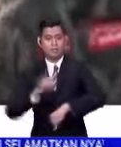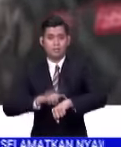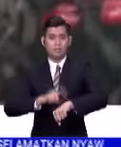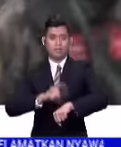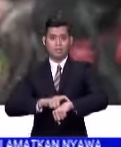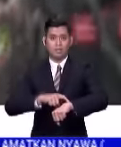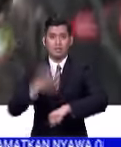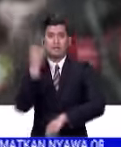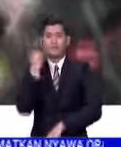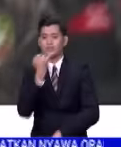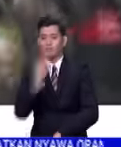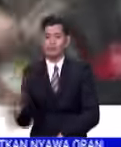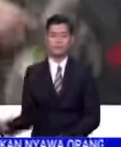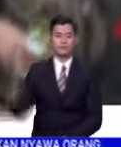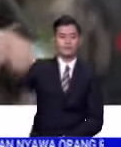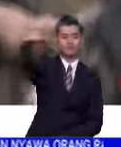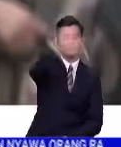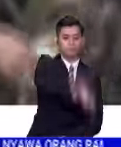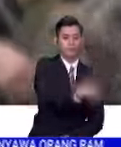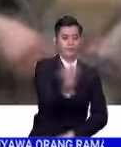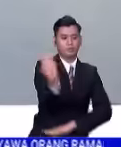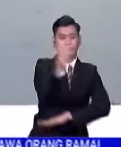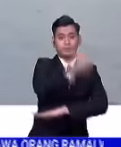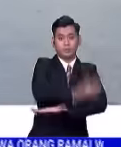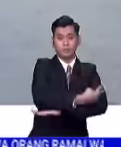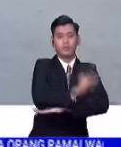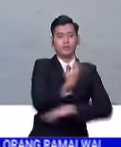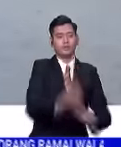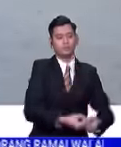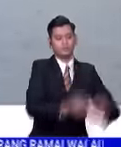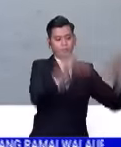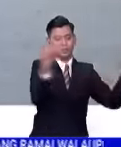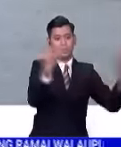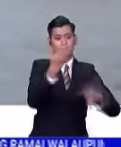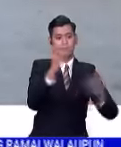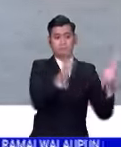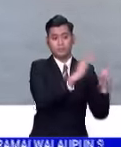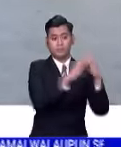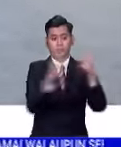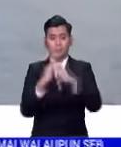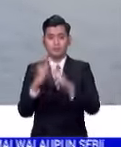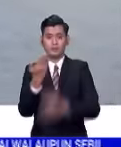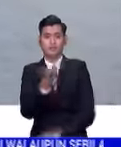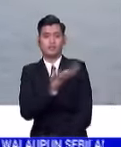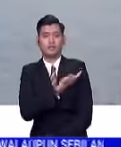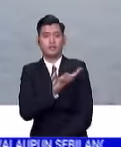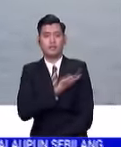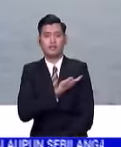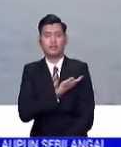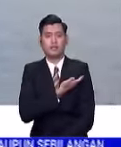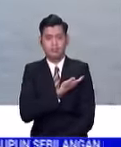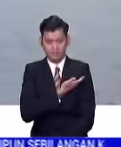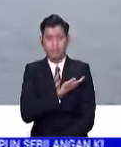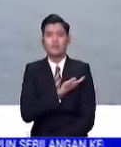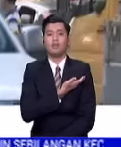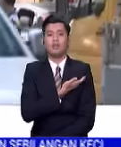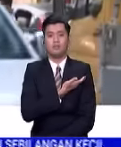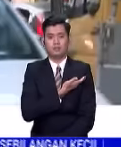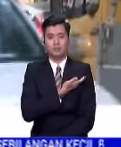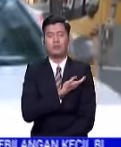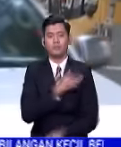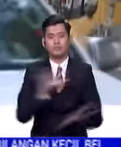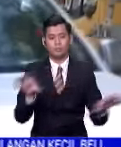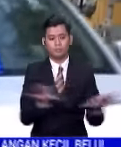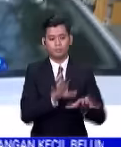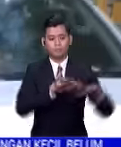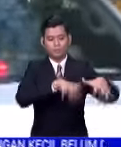hari kedua gencatan senjata. Pada masa sama di bandar Gaza, pasukan Brigade Al-Qassam turut mengadakan